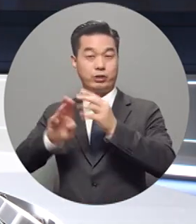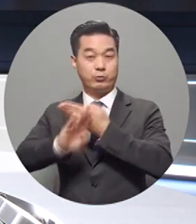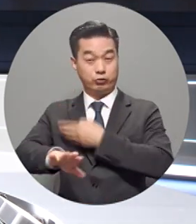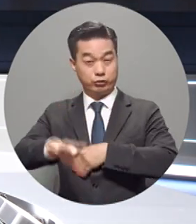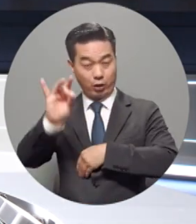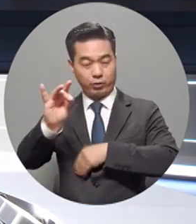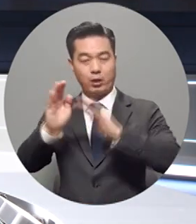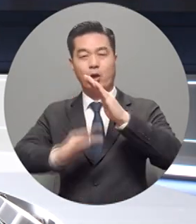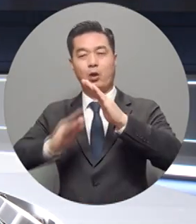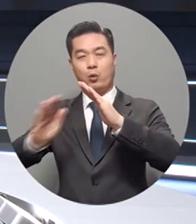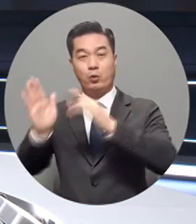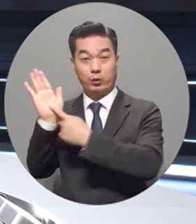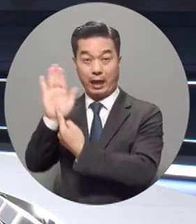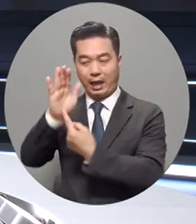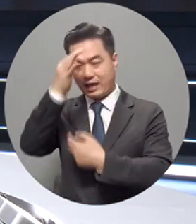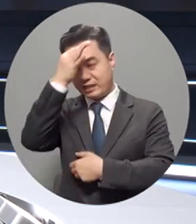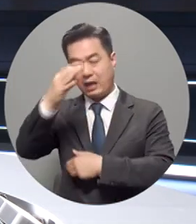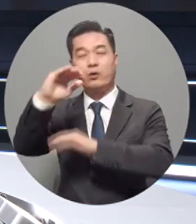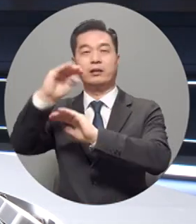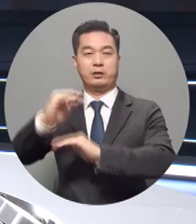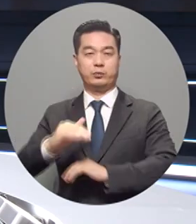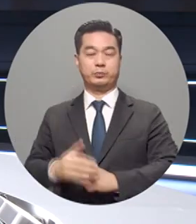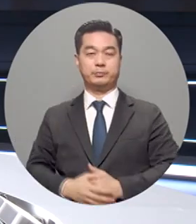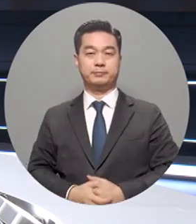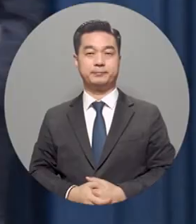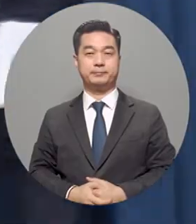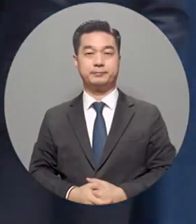공개 사과입니다. 이정은 기자가 보도합니다.